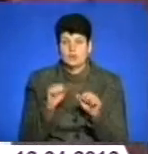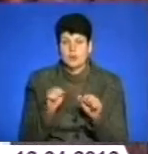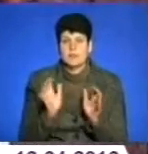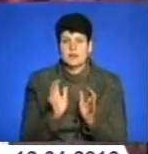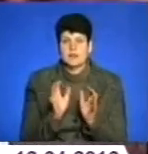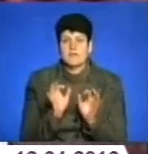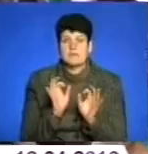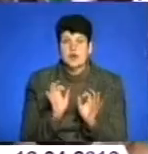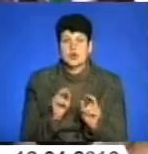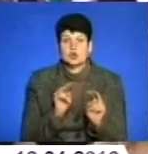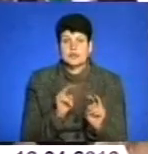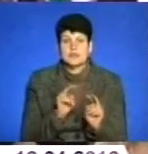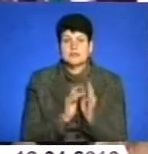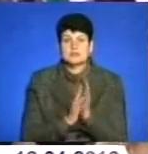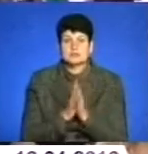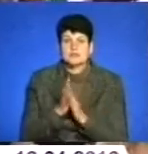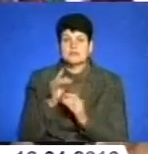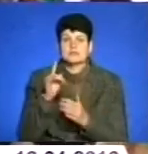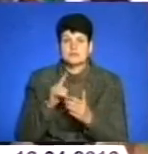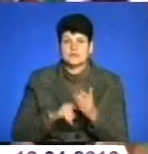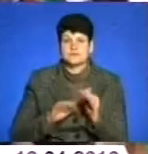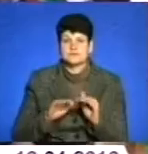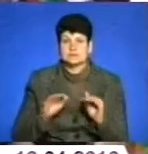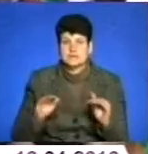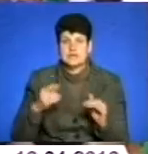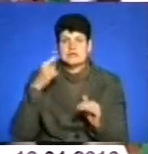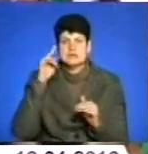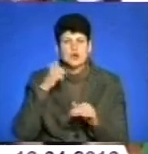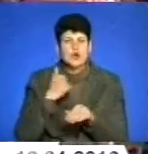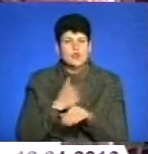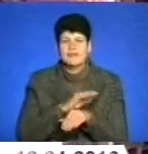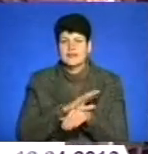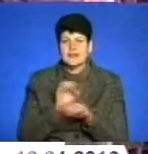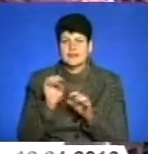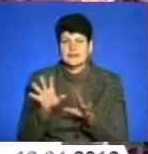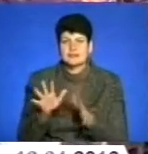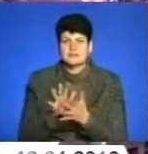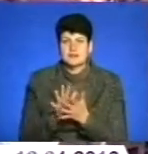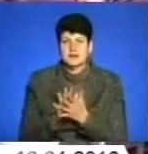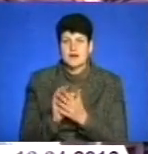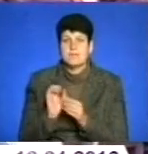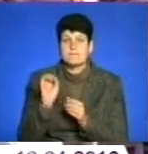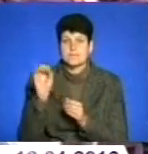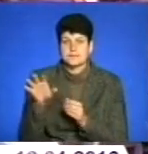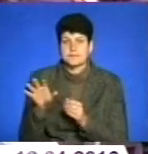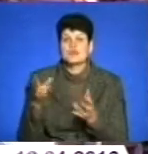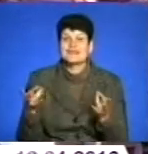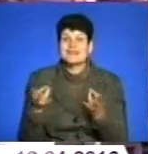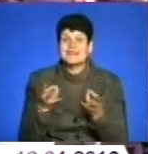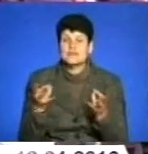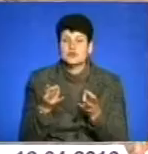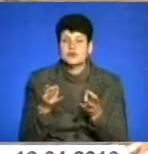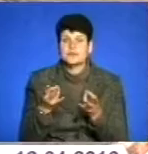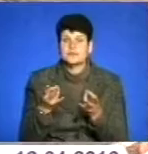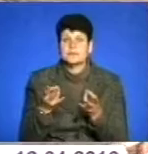правильно доглянути за рослинами, школярі впевнені. Адже знають, не головне кидати у смітник, а влучити. Потрібно